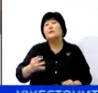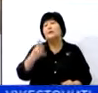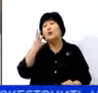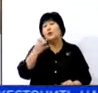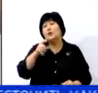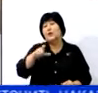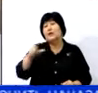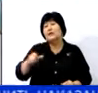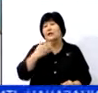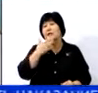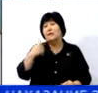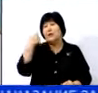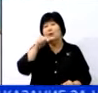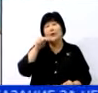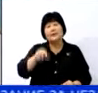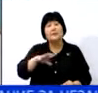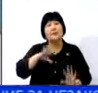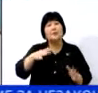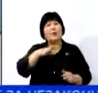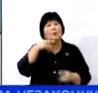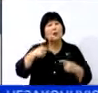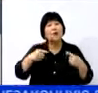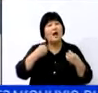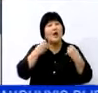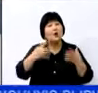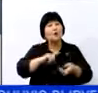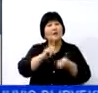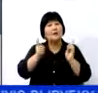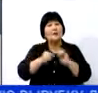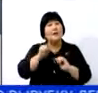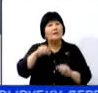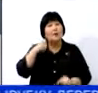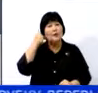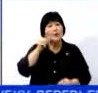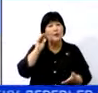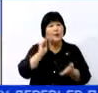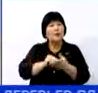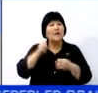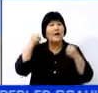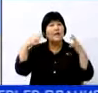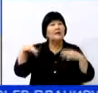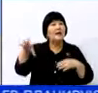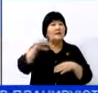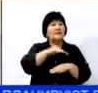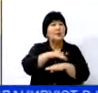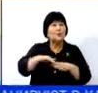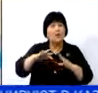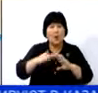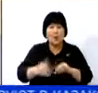400 человек. За последние годы здесь произошло множество хороших перемен. В этом году установлено освещение на всех улицах